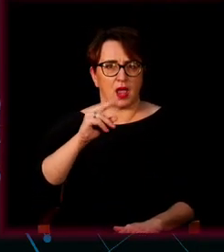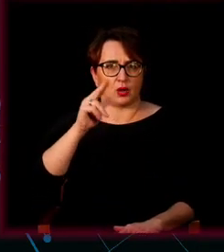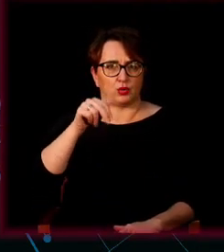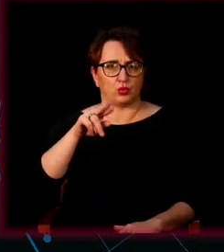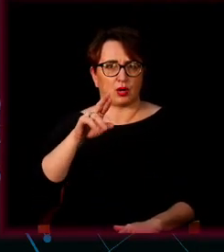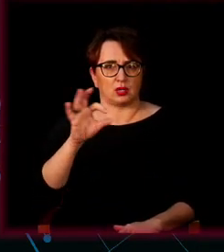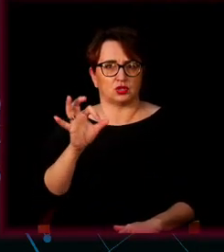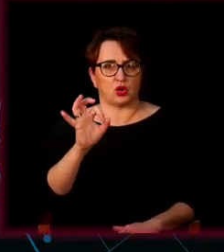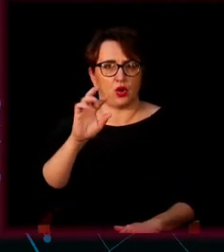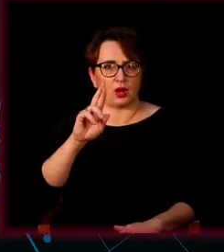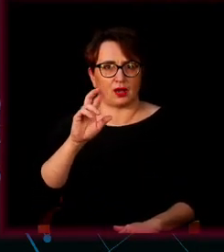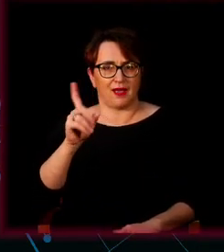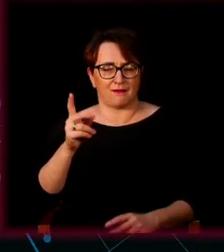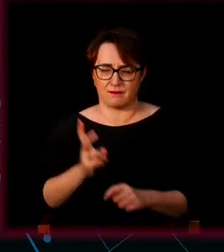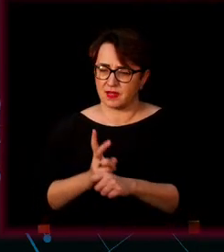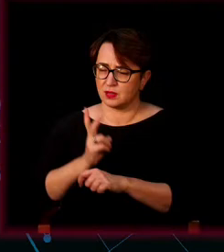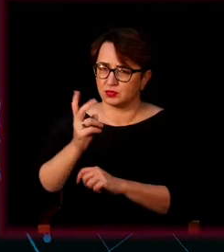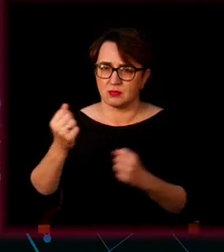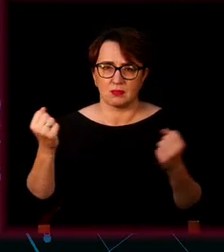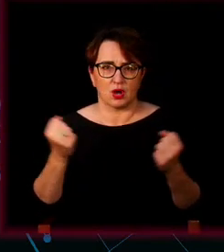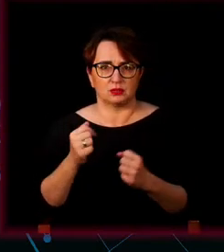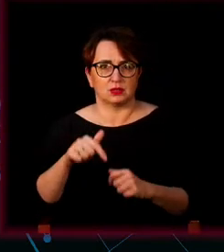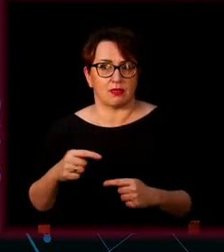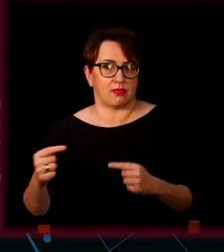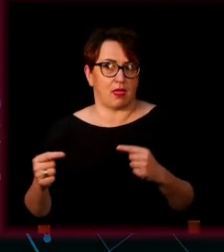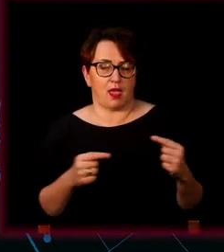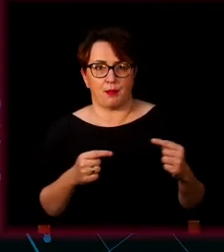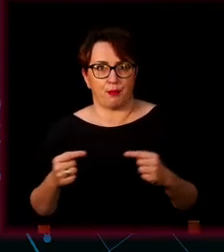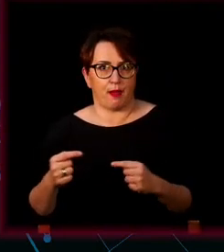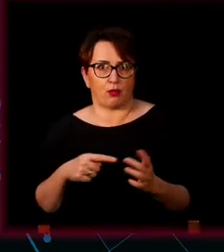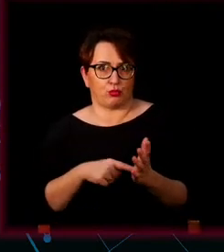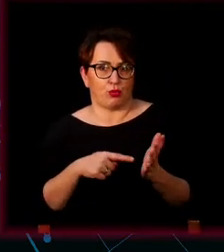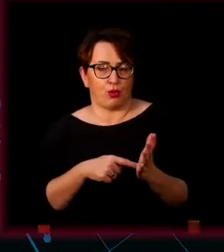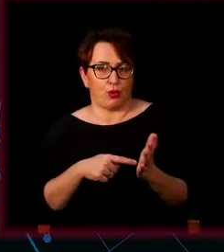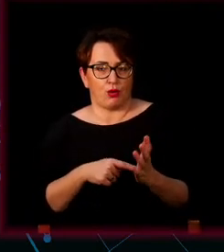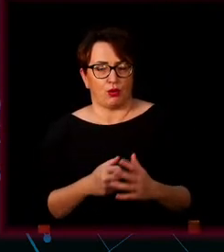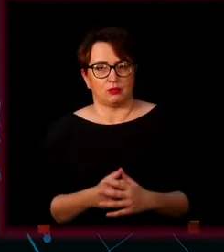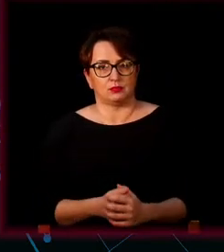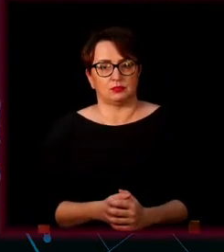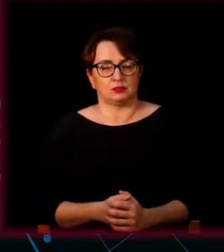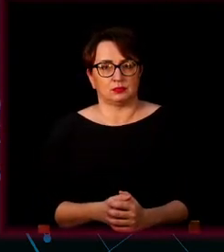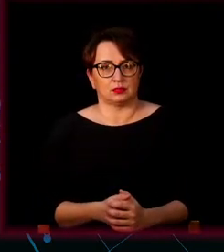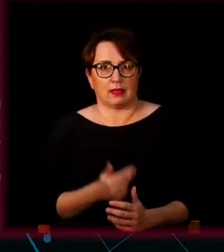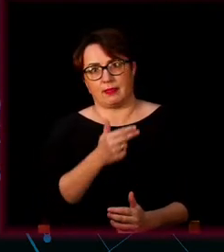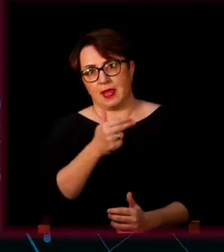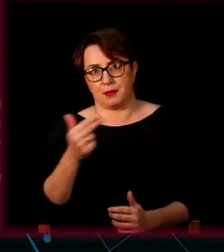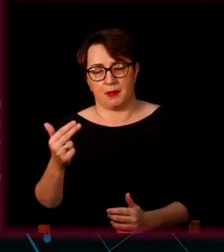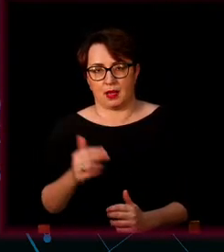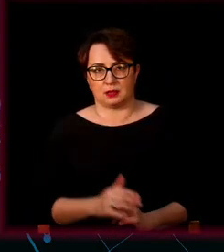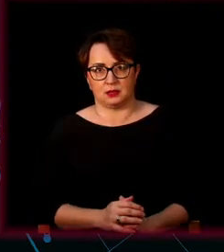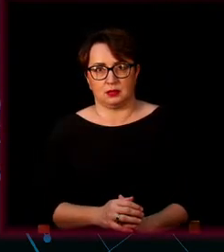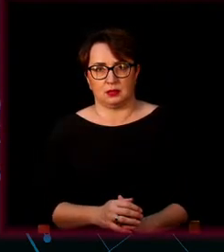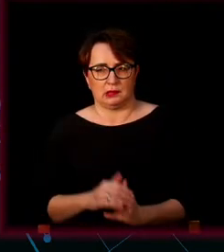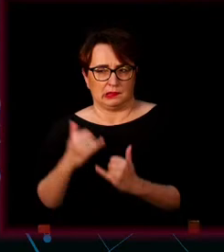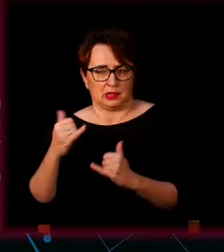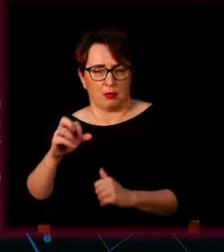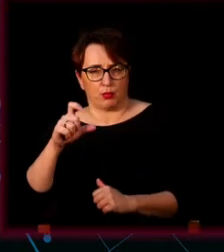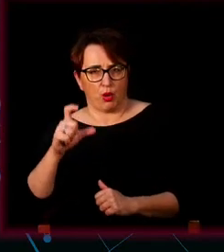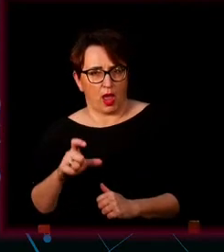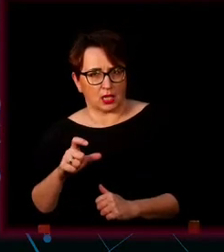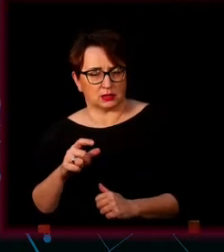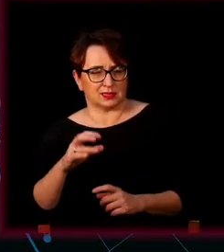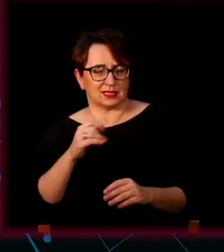Tak w pewnym sensie wyprzedzając tak dzisiejsze debaty, tak debaty od na temat tak odmiennego postrzegania płci